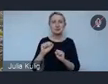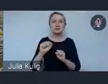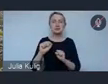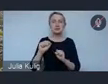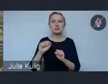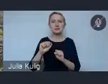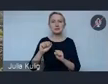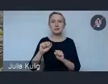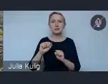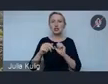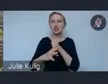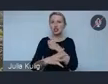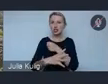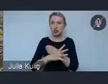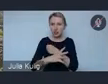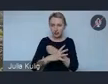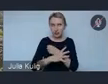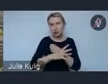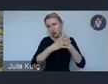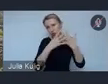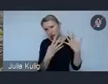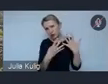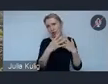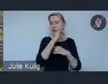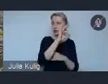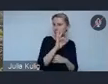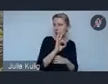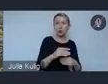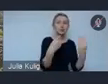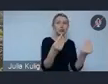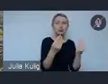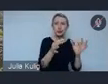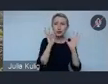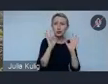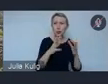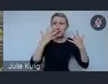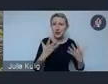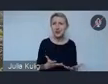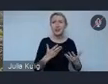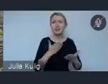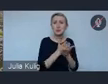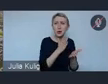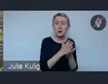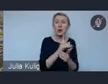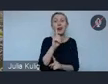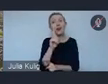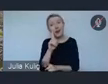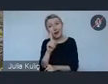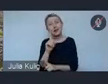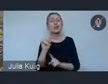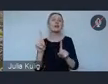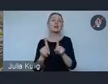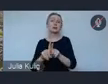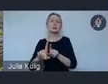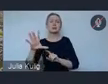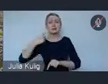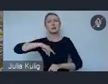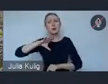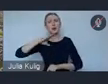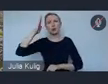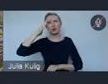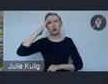90 pewnie 9 procent wspaniałej dobrej woli czystych intencji ale oczywiście byśmy mieli świadomość że musimy